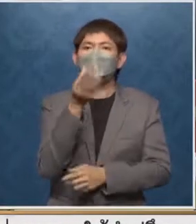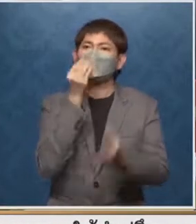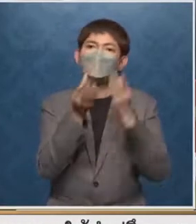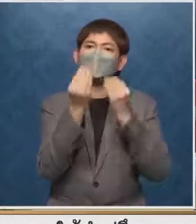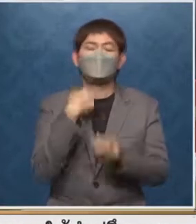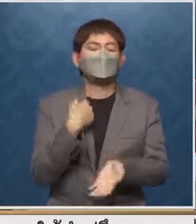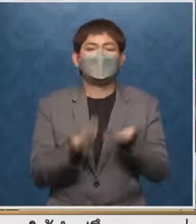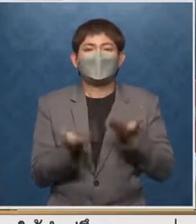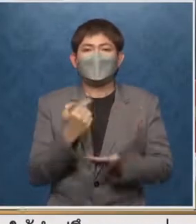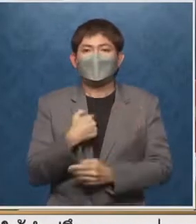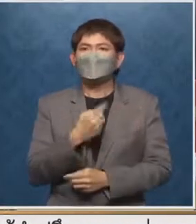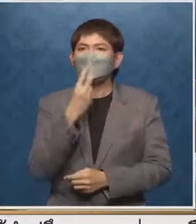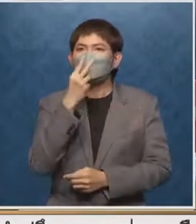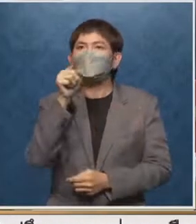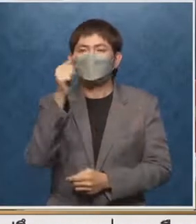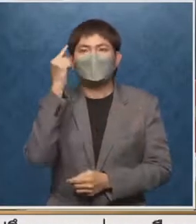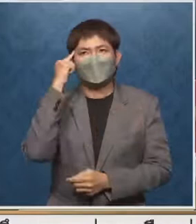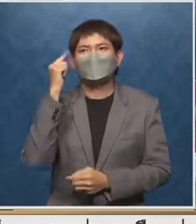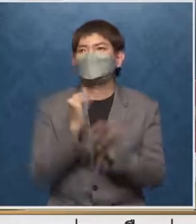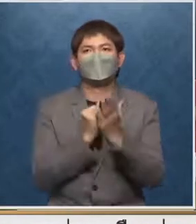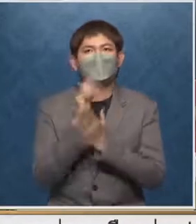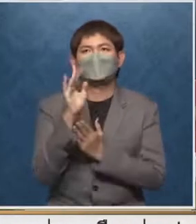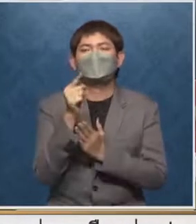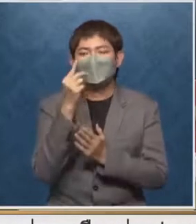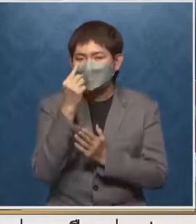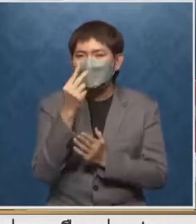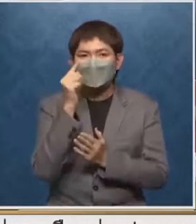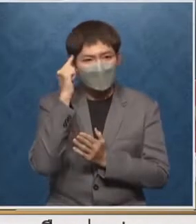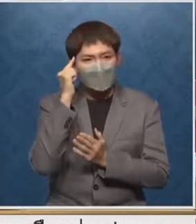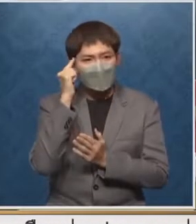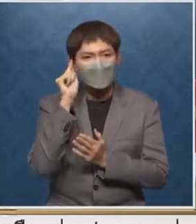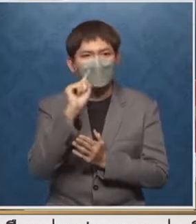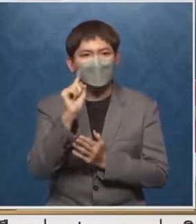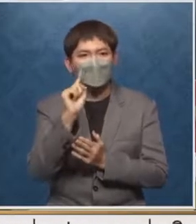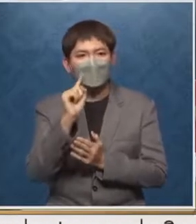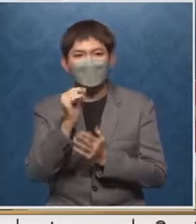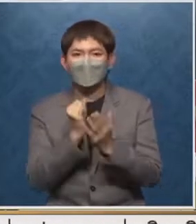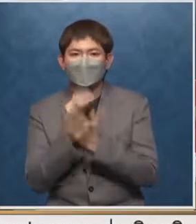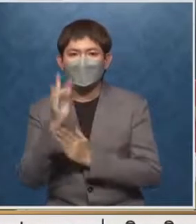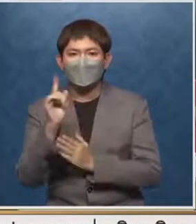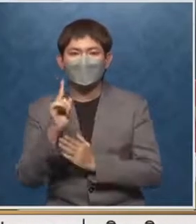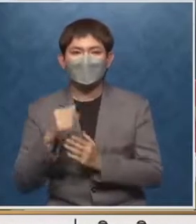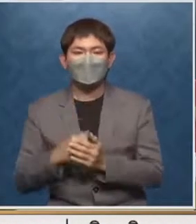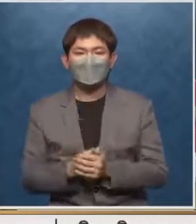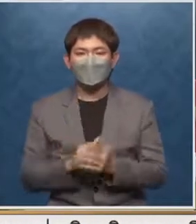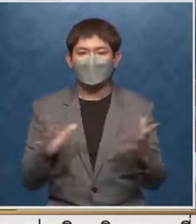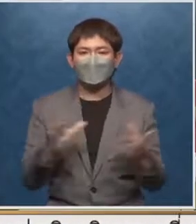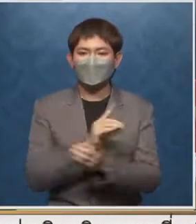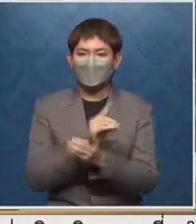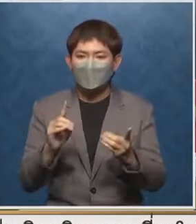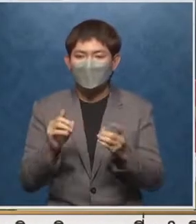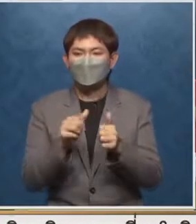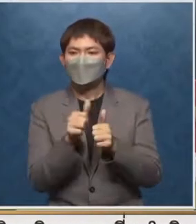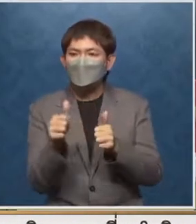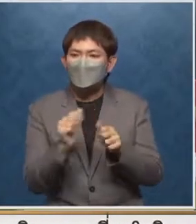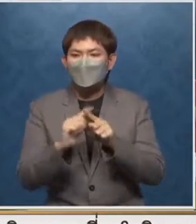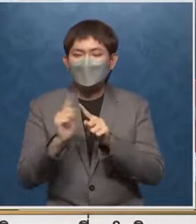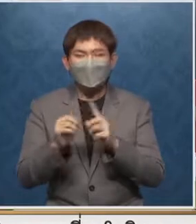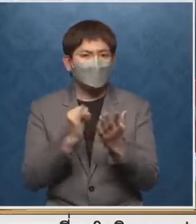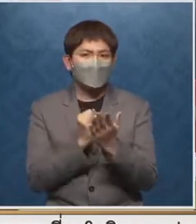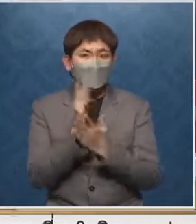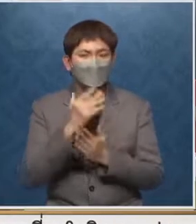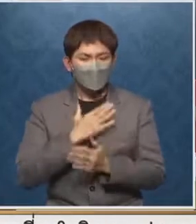สามารถบอกได้ว่าสิ่งเหล่านี้ไม่ถูกต้องไม่ถูกทั้งเรื่องของประเพณีความดีงามทั้งหลายมันไม่ถู